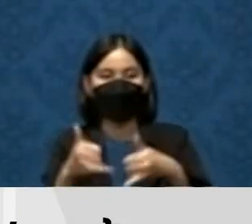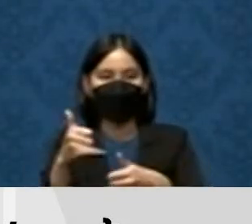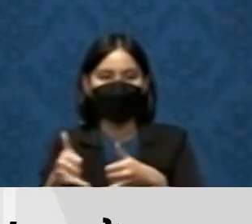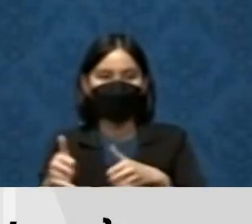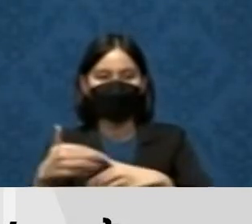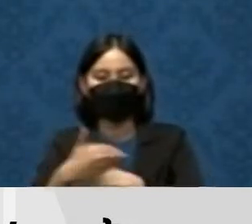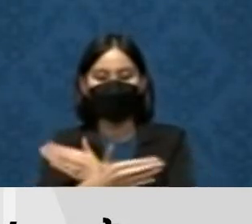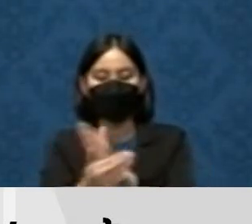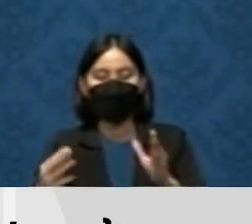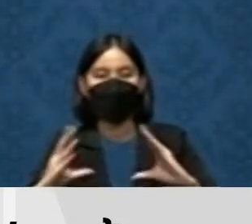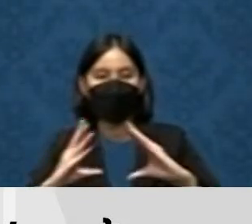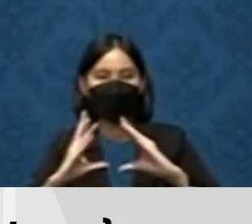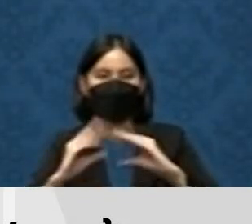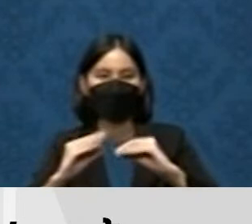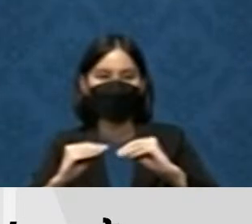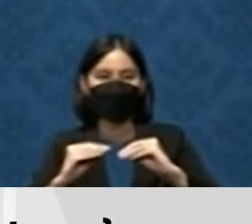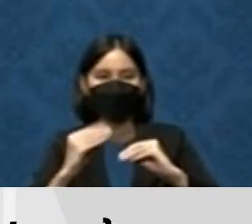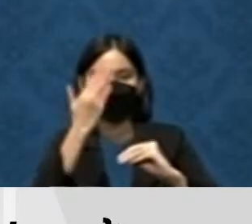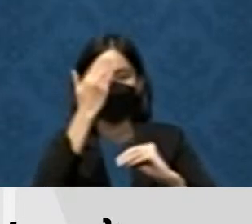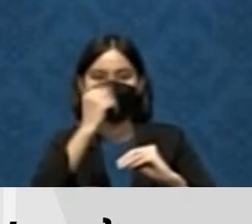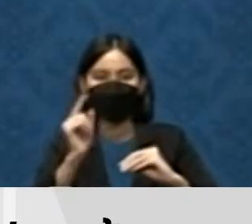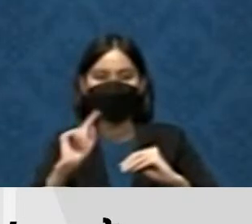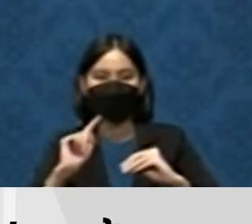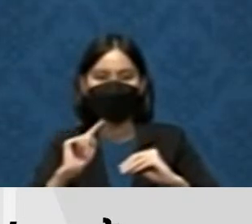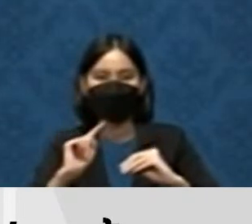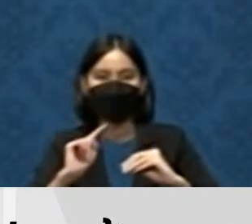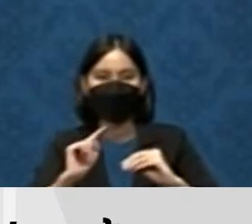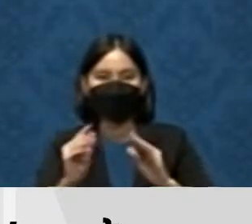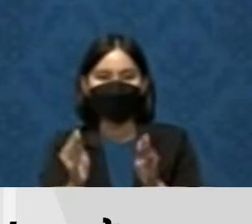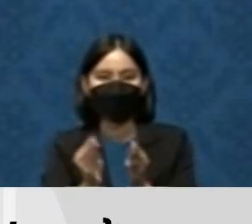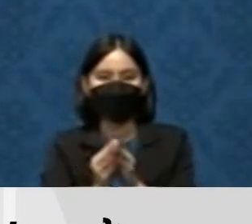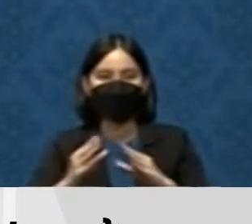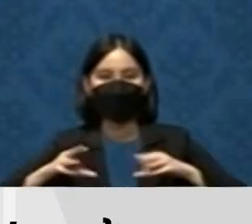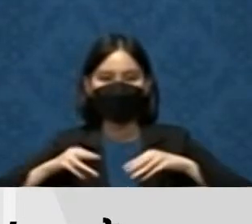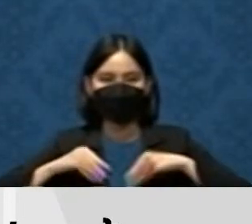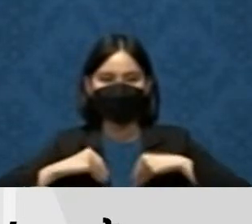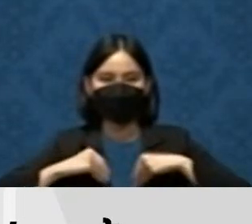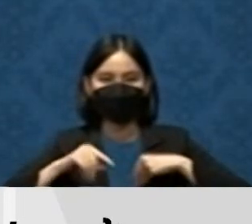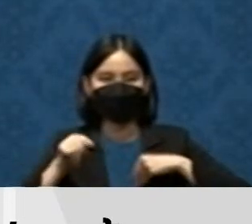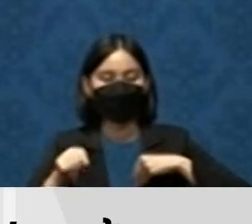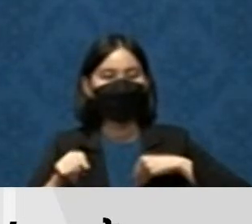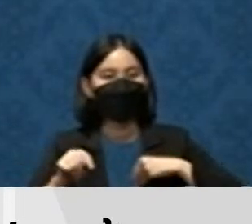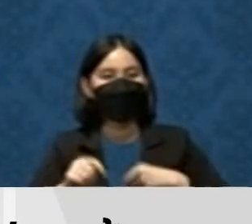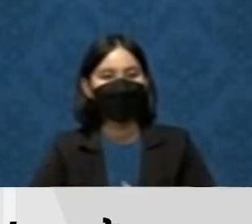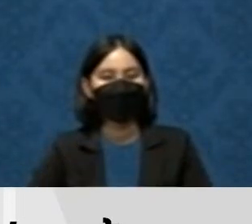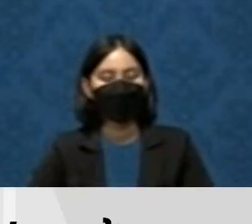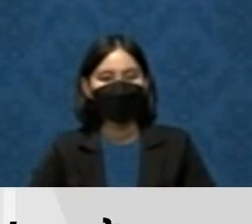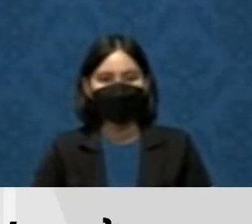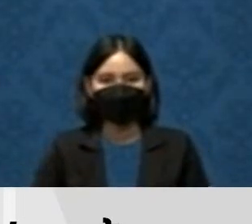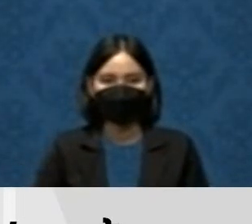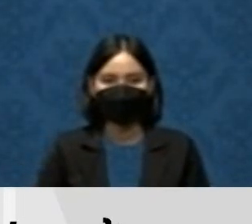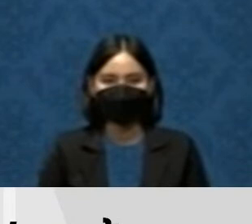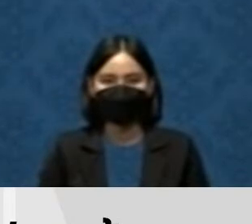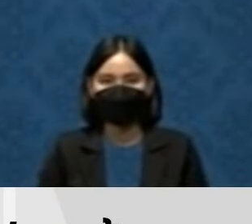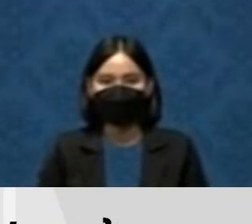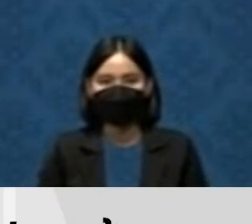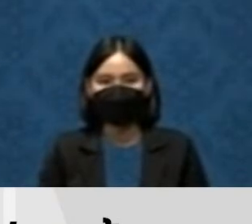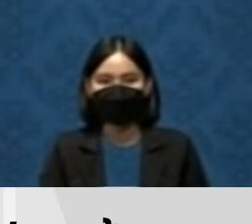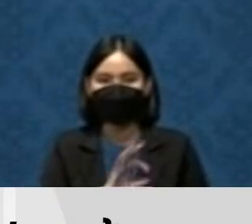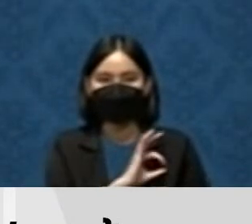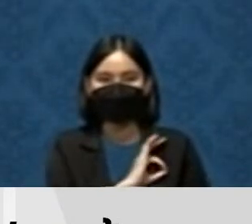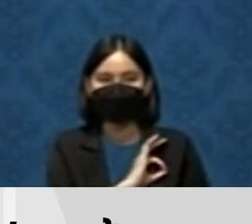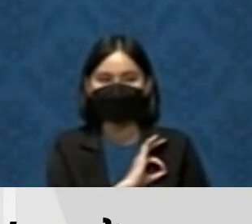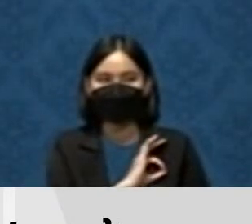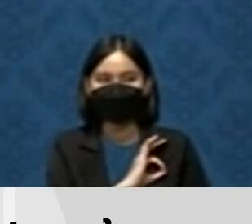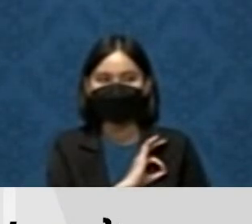อบซะให้ชัดเจนในสภา ประชาชนเสียประโยชน์ด้วยนะเพราะไอ้รถไฟฟ้าสายสีส้มเนี่ยไอ้เรื่องของระบบรางมันสร้างเกือบเสร็จเก ือ บไปถึงไหนไม่รู้ความคืบห